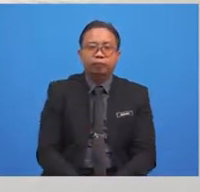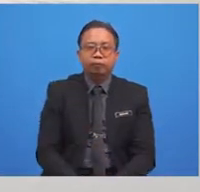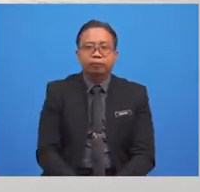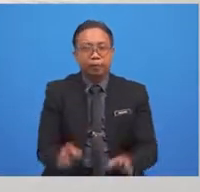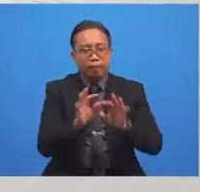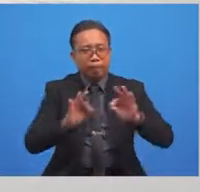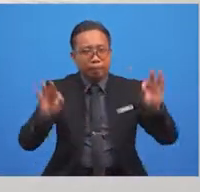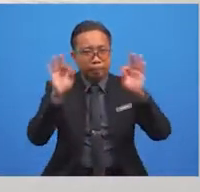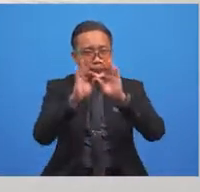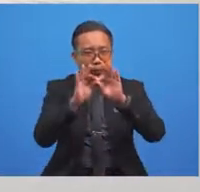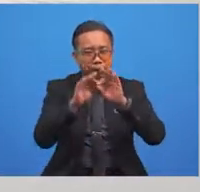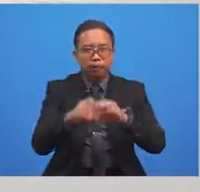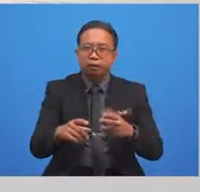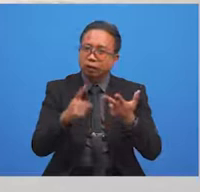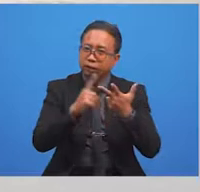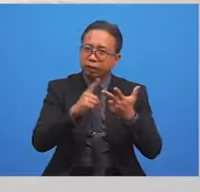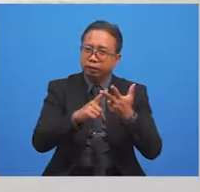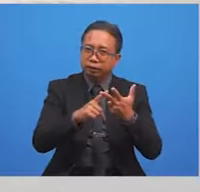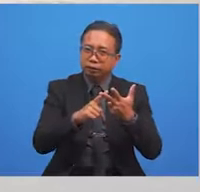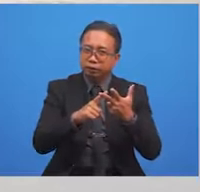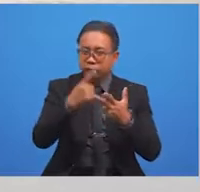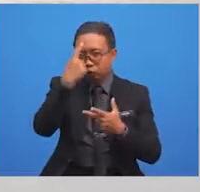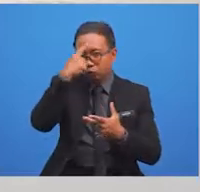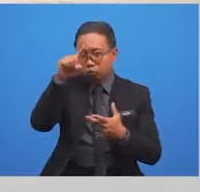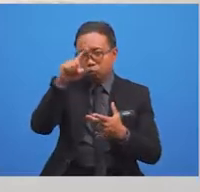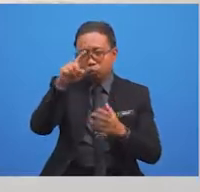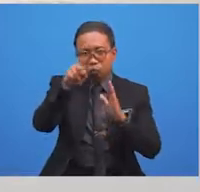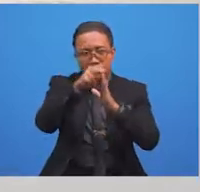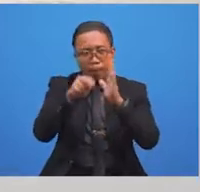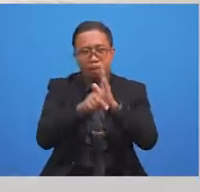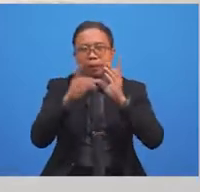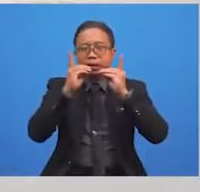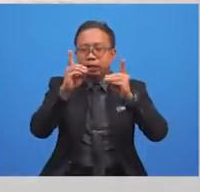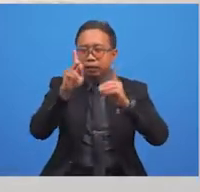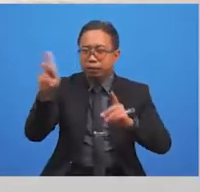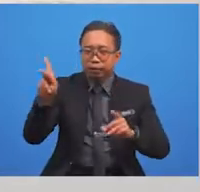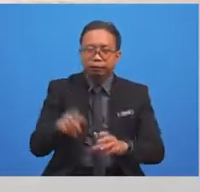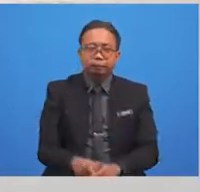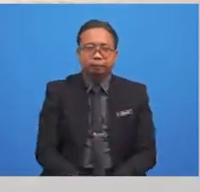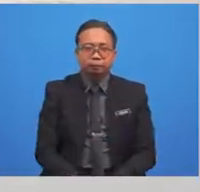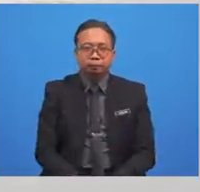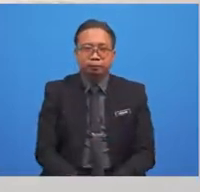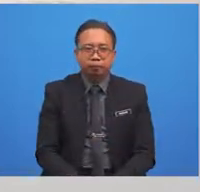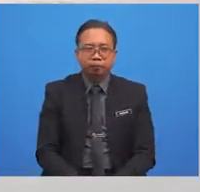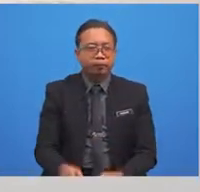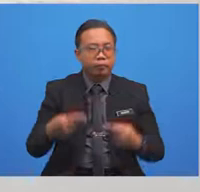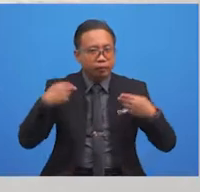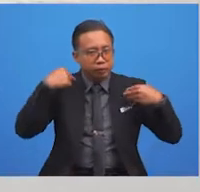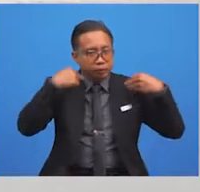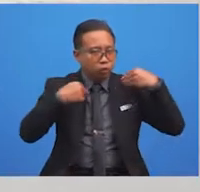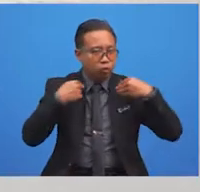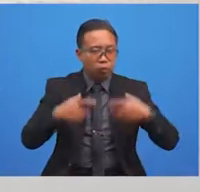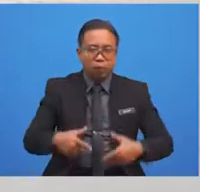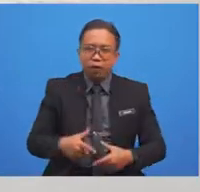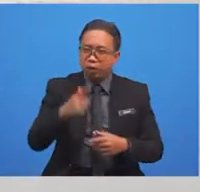Kepentingan hidupan liar yang terakhir adalah untuk pendidikan. Hidupan liar